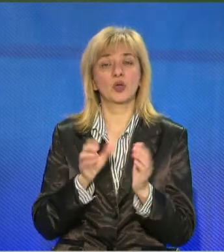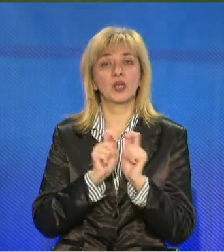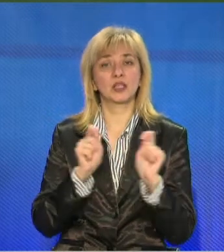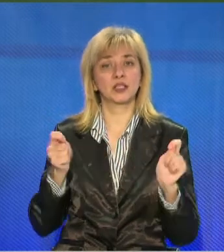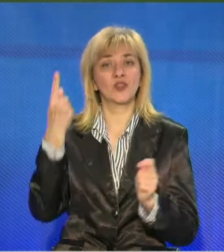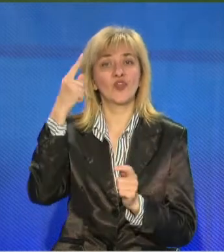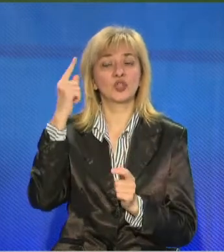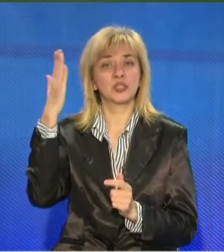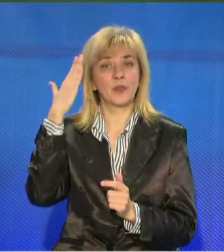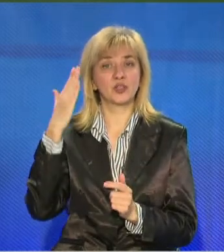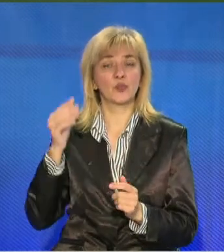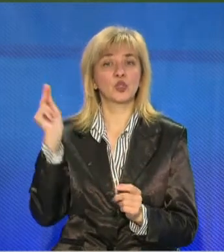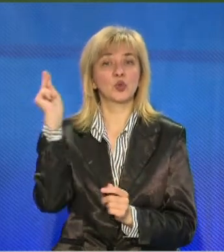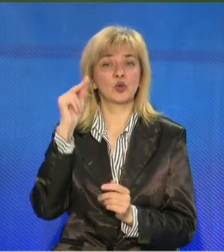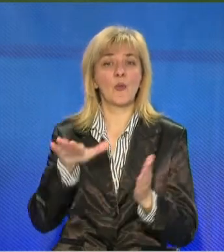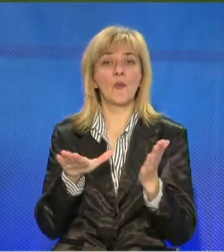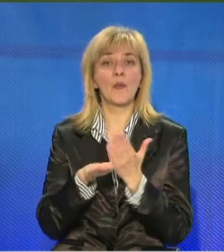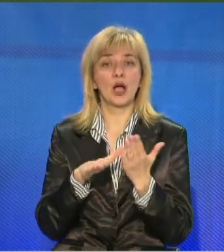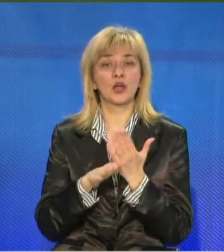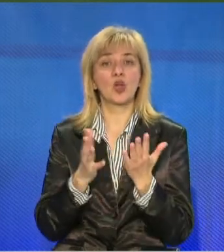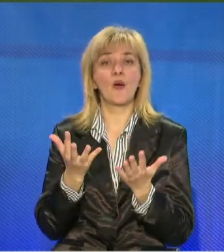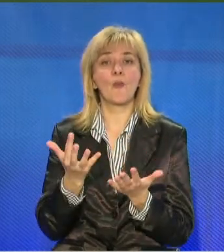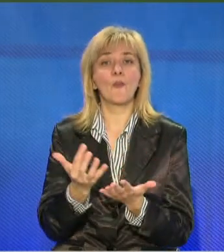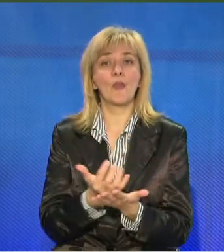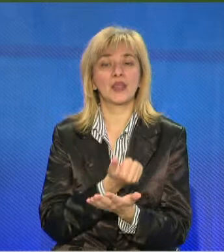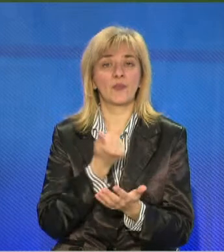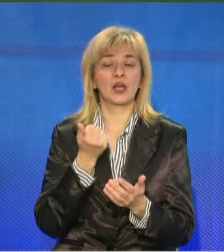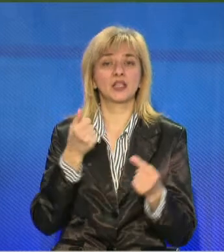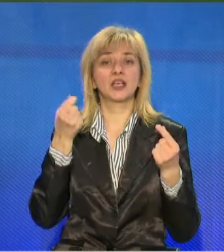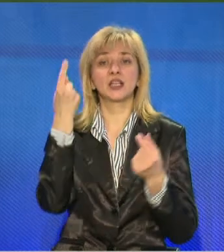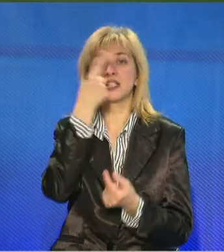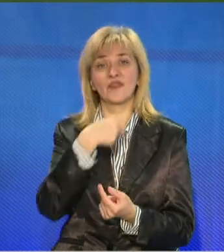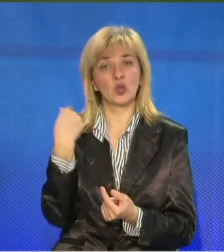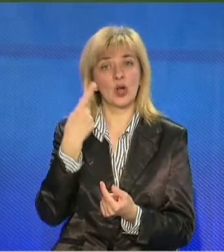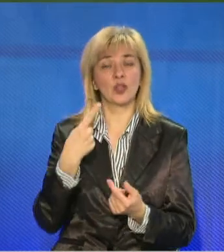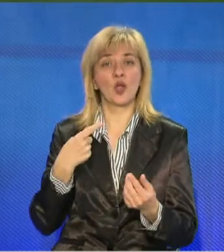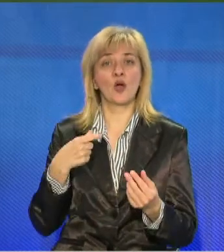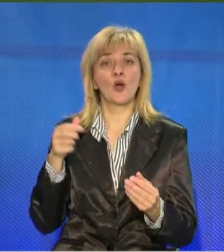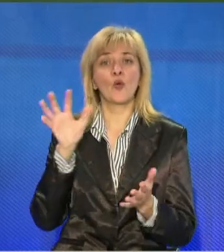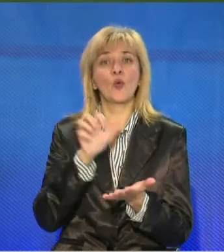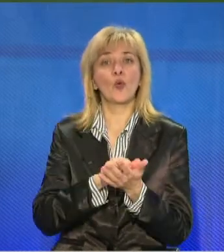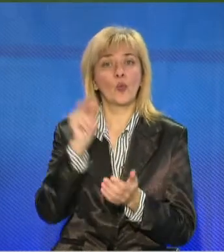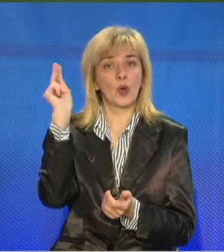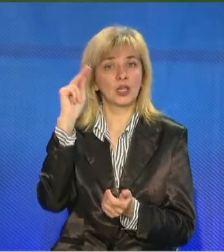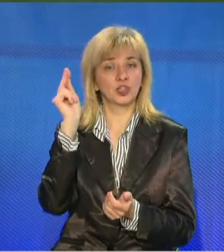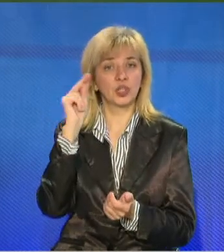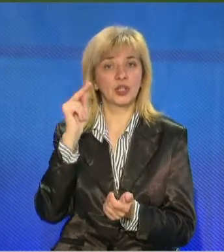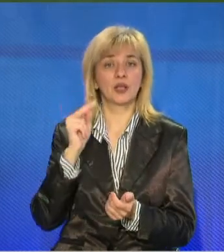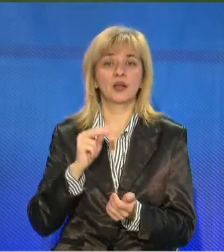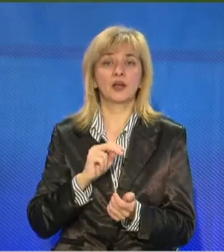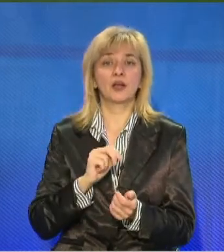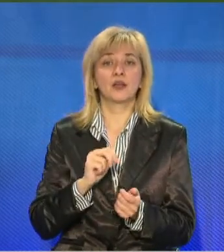учеников. Они помогают подобрать индивидуальные упражнения, они интенсифицируют самостоятельную